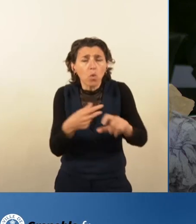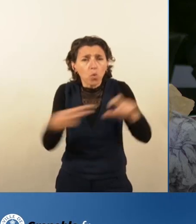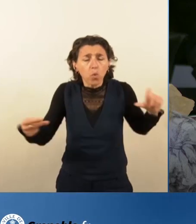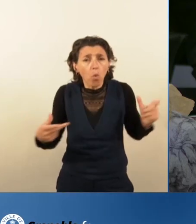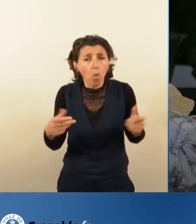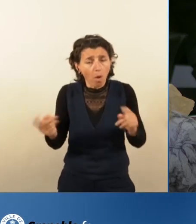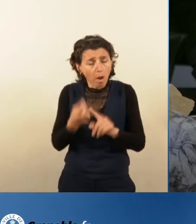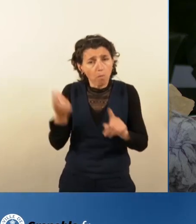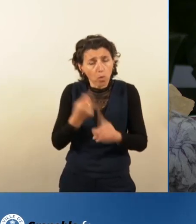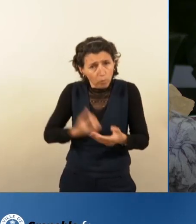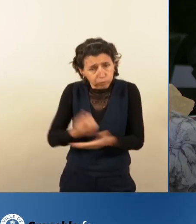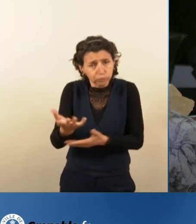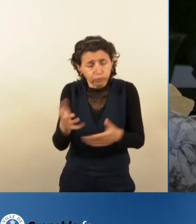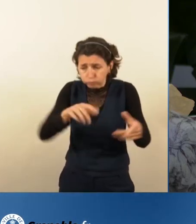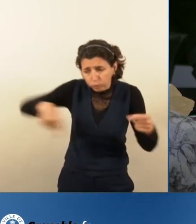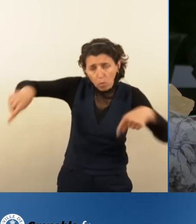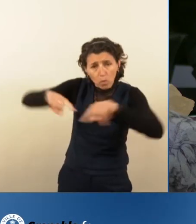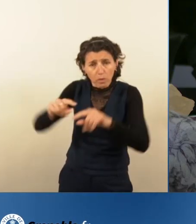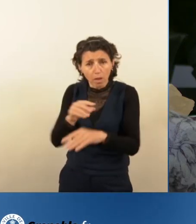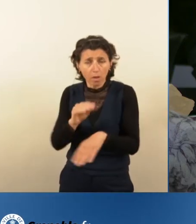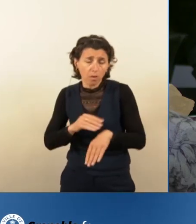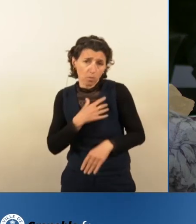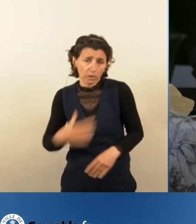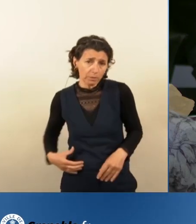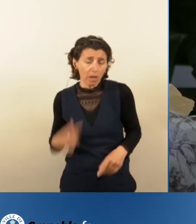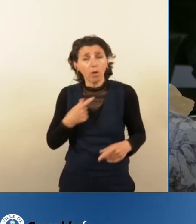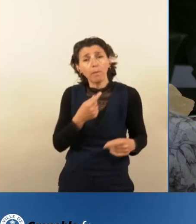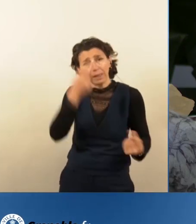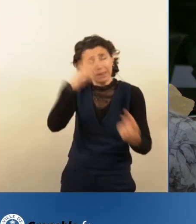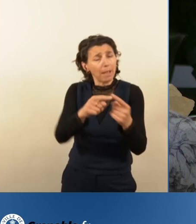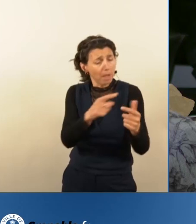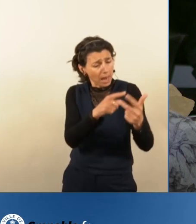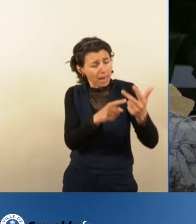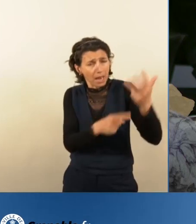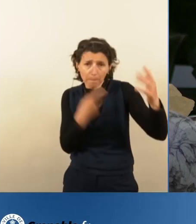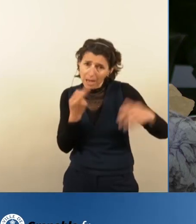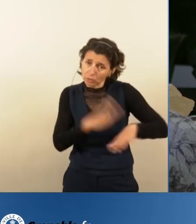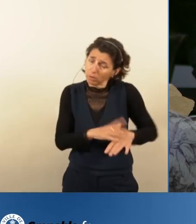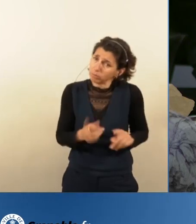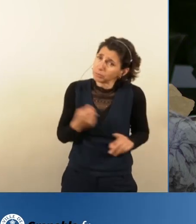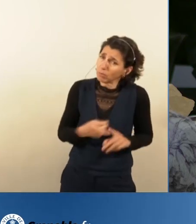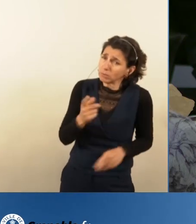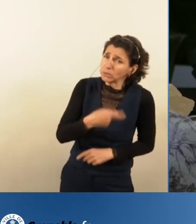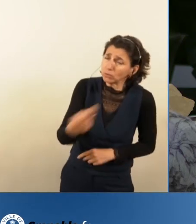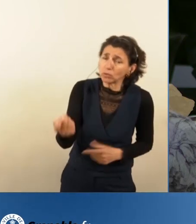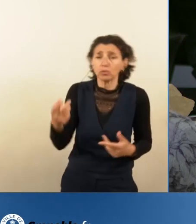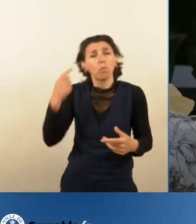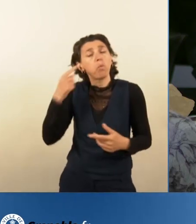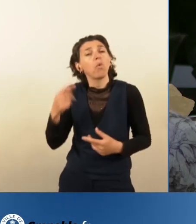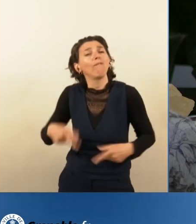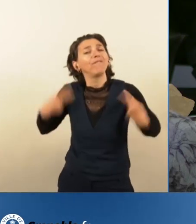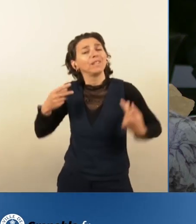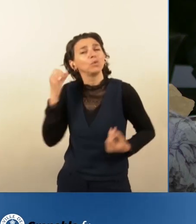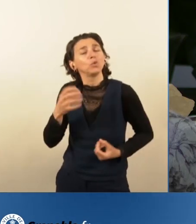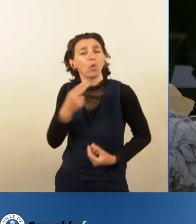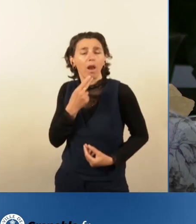que quand nous évoquons ces sujets parce qu'ils sont évidemment très importants pour la qualité de la vie des populations ils aussi